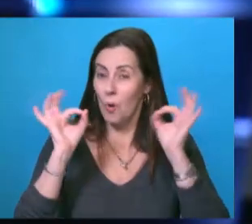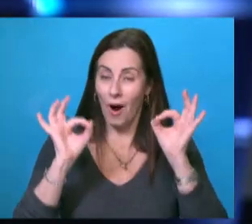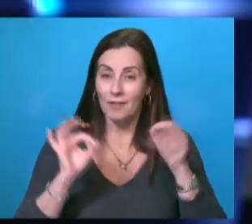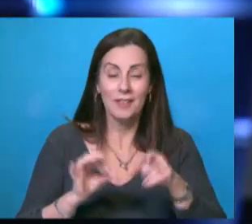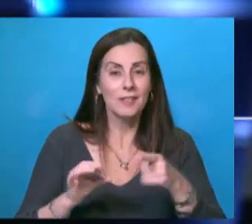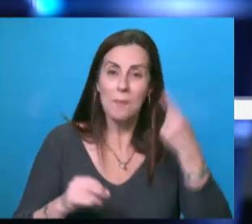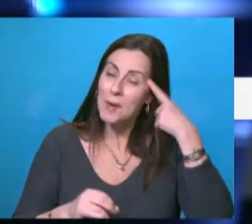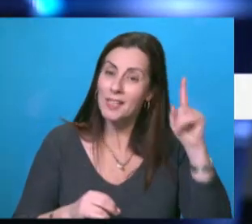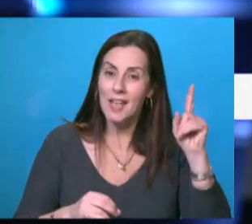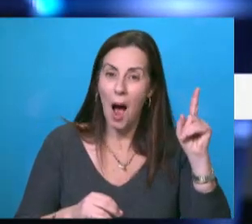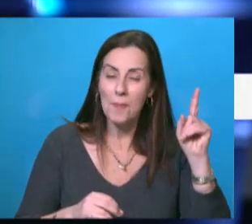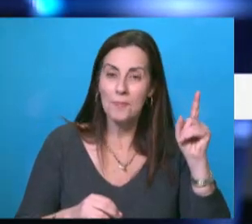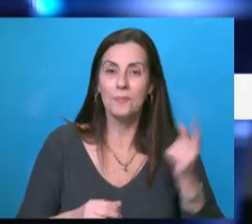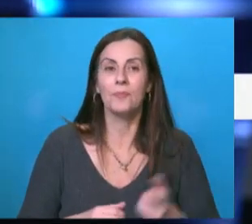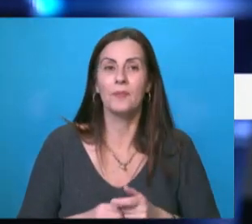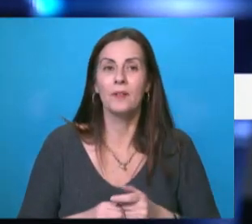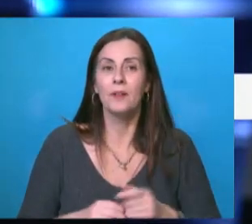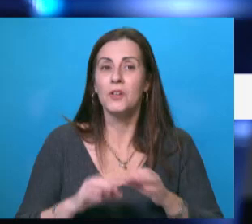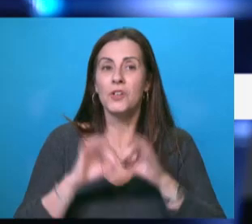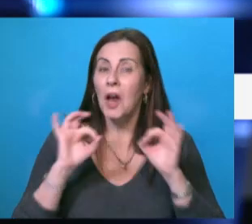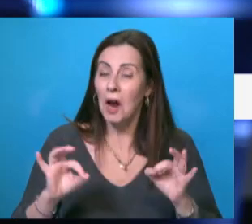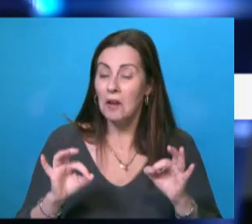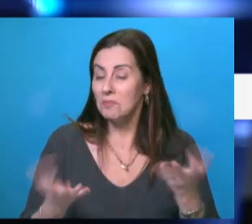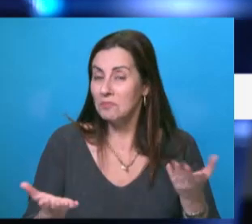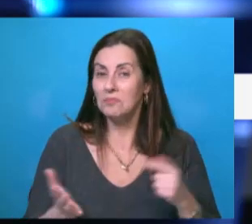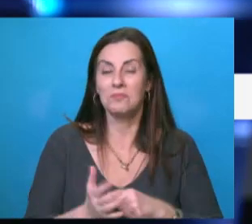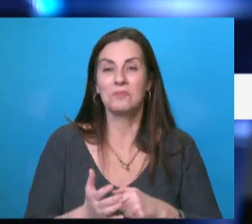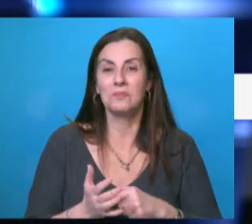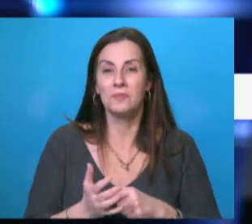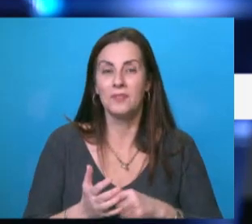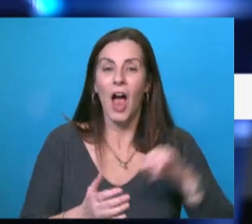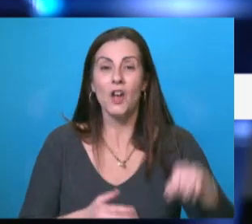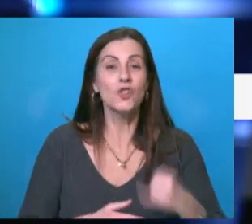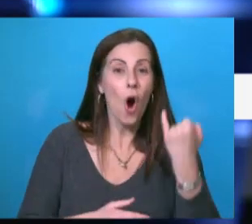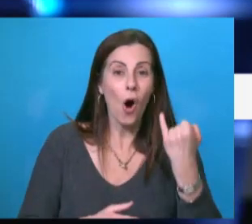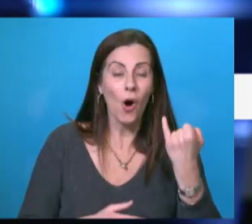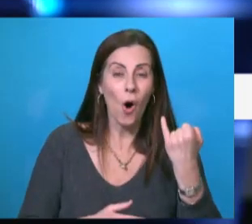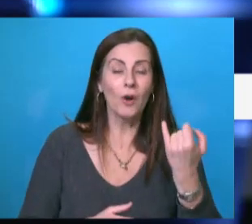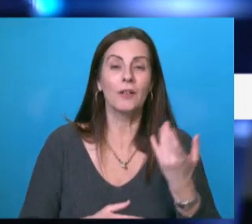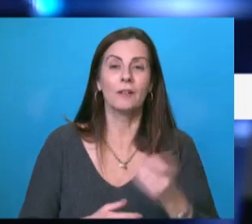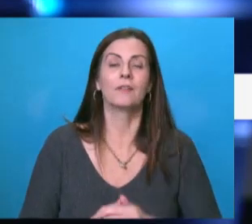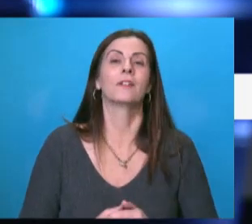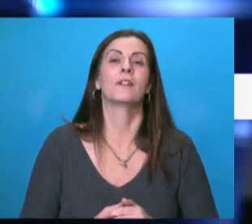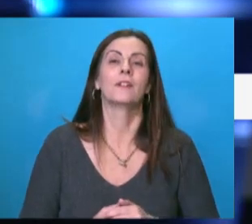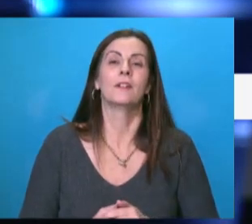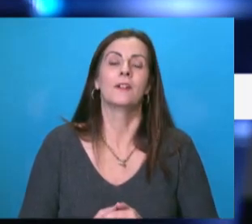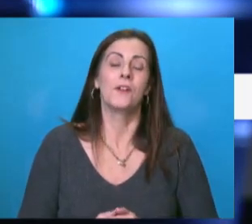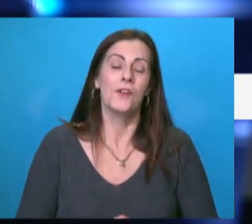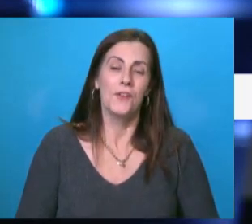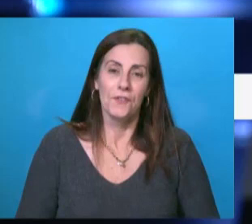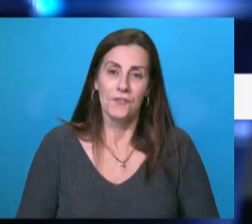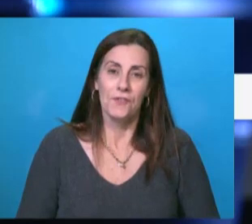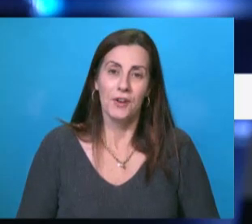מיזם שהחל ביוזמת ג'וינט ישראל מעבר למגבלות.